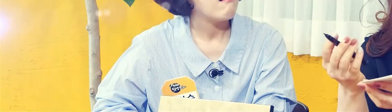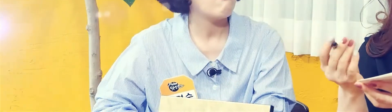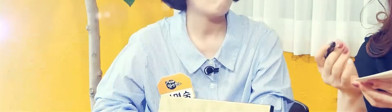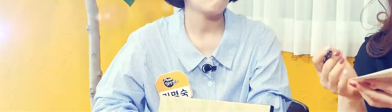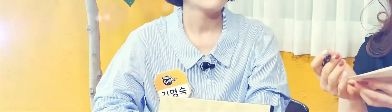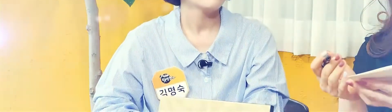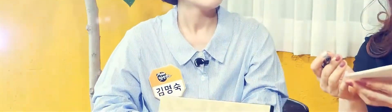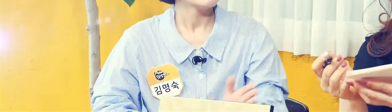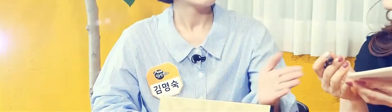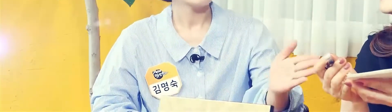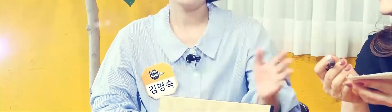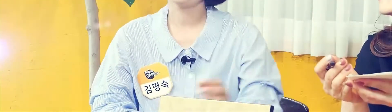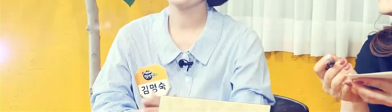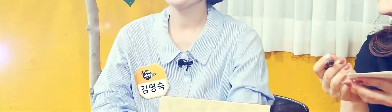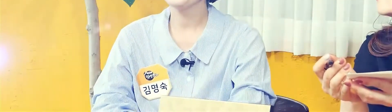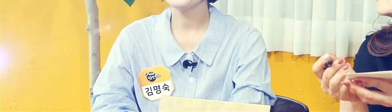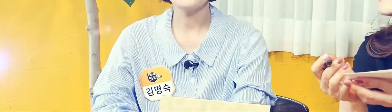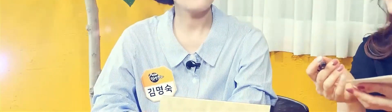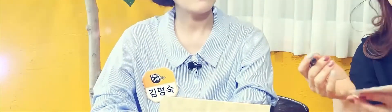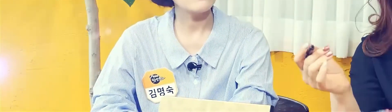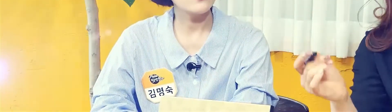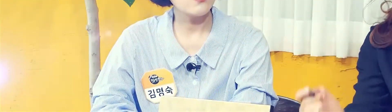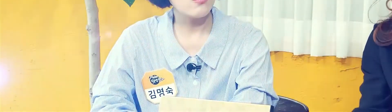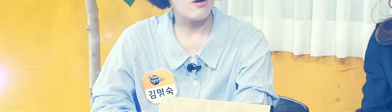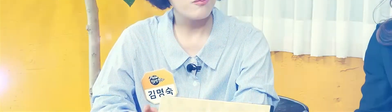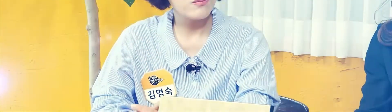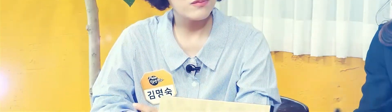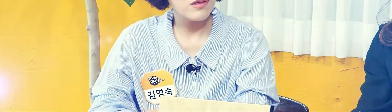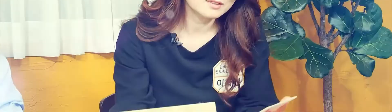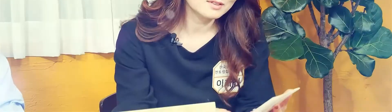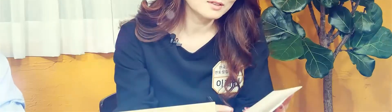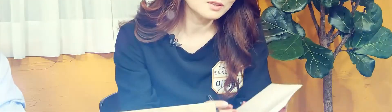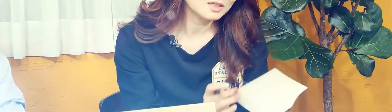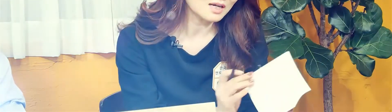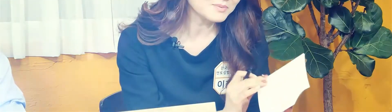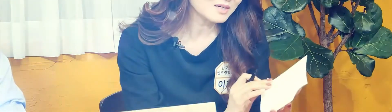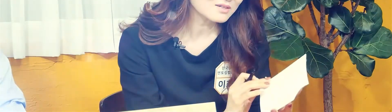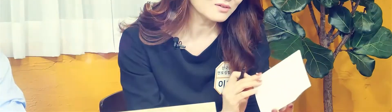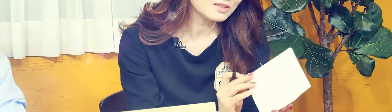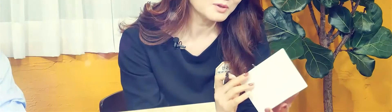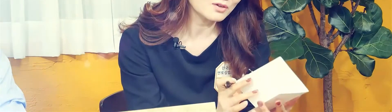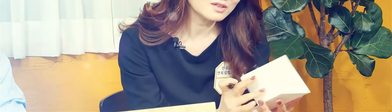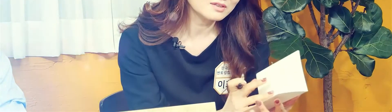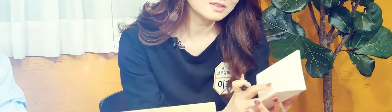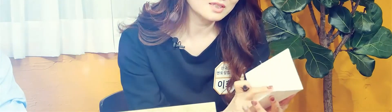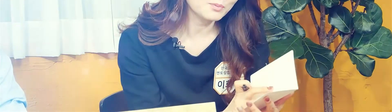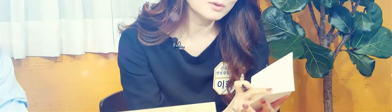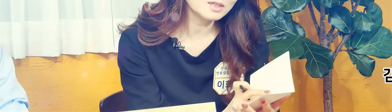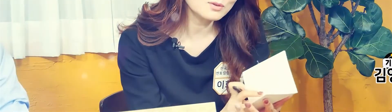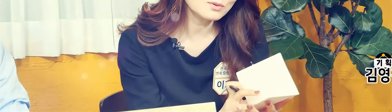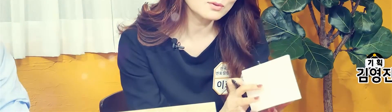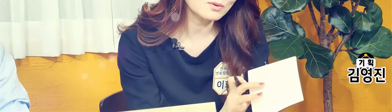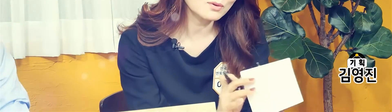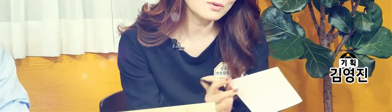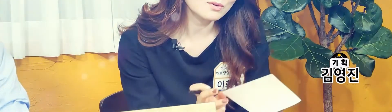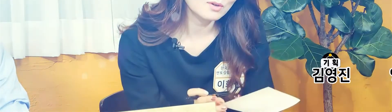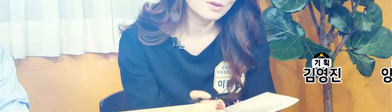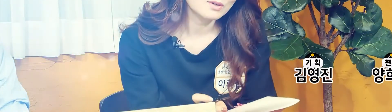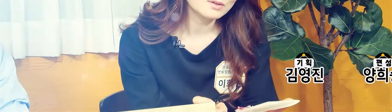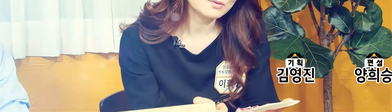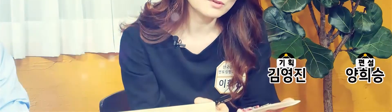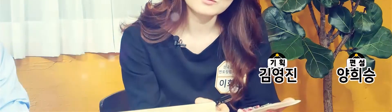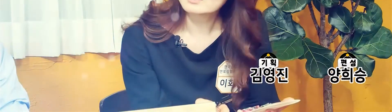행복한 마음을 줄 수 있다는 거를 이것도 네. 너무 이거를 제가 앞장을 써드리면 여기는 이제 본인의 손으로